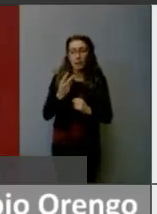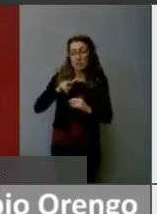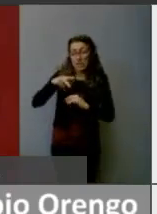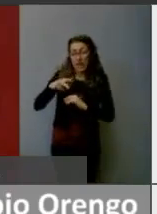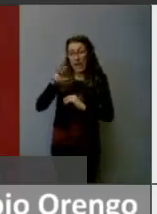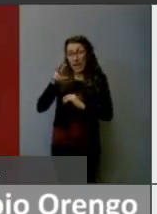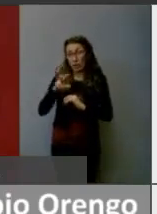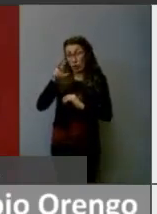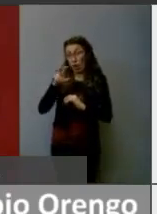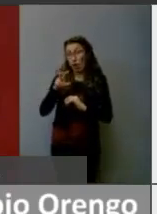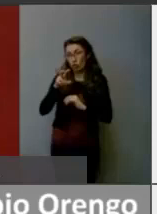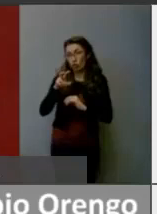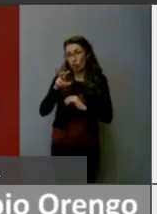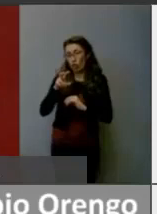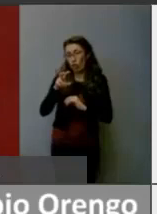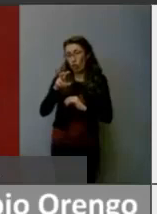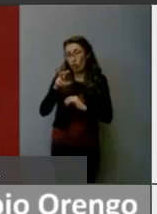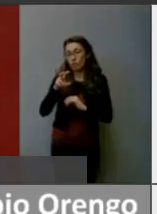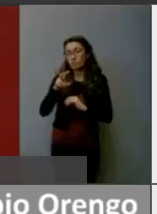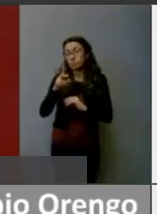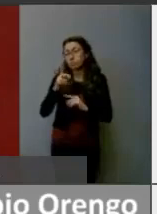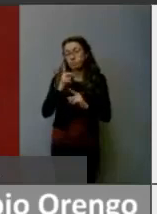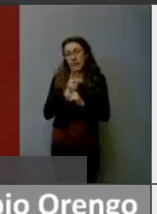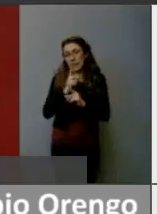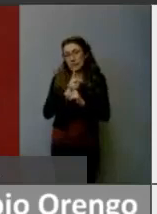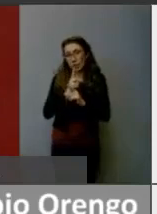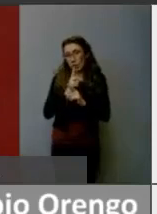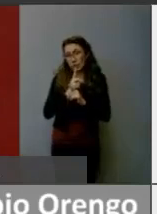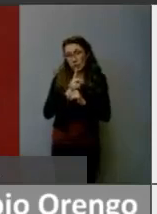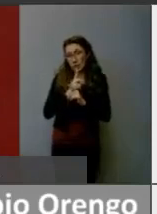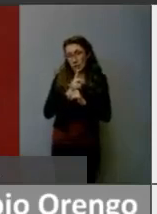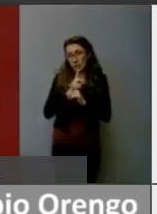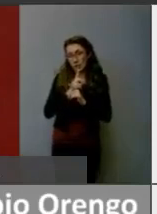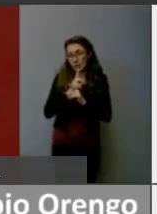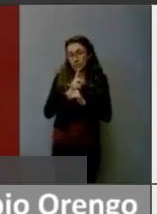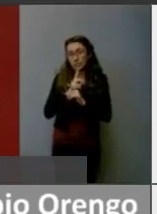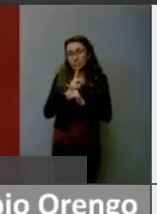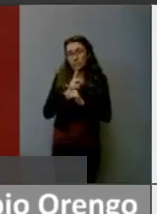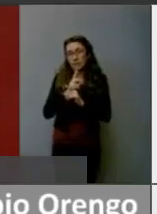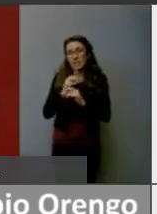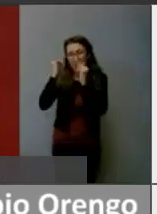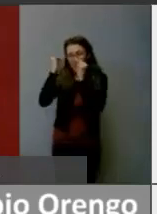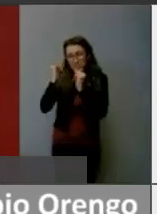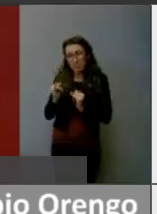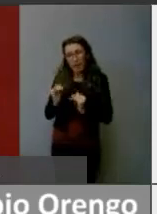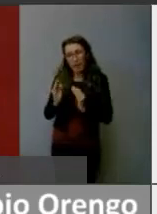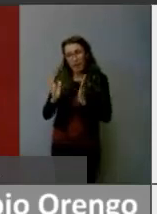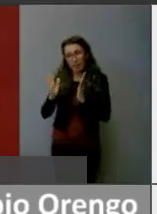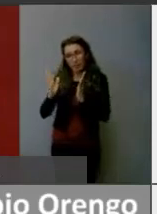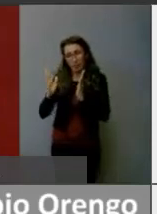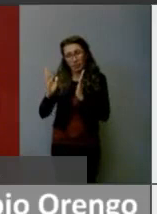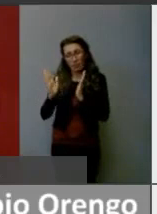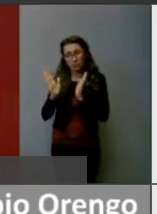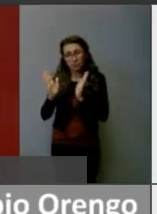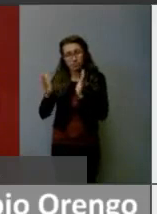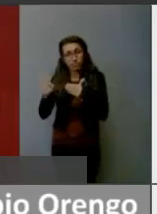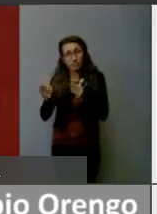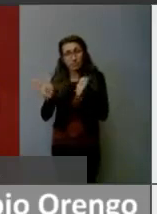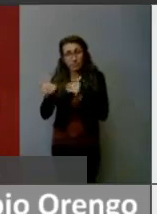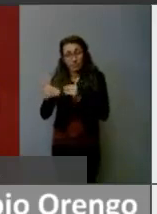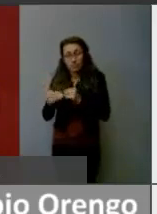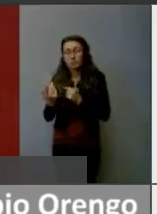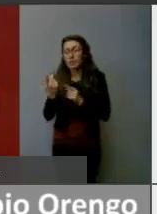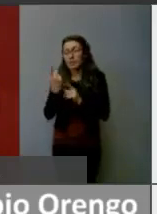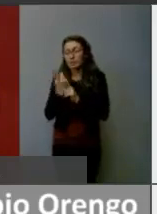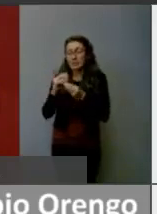occorre procedere ad una quasi totale ricostruzione dell'impianto, della cabina, delle parti elettriche e